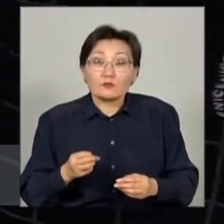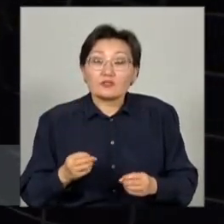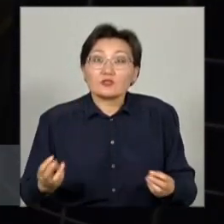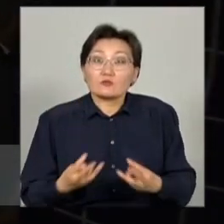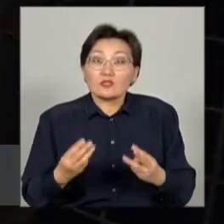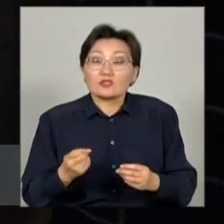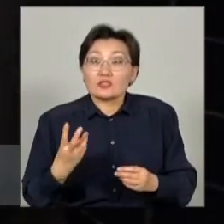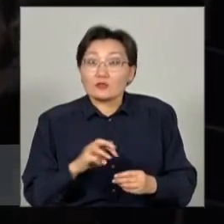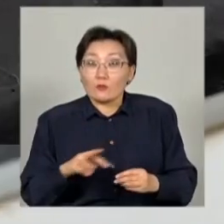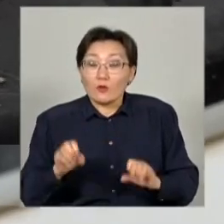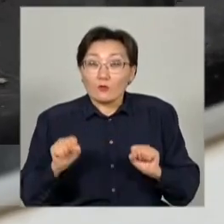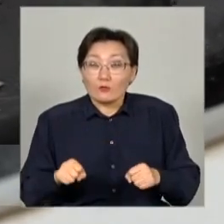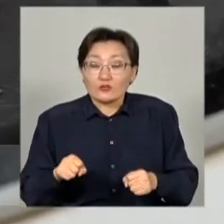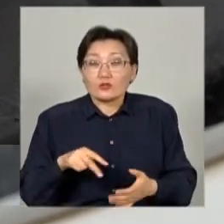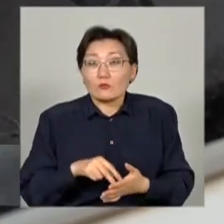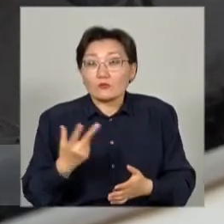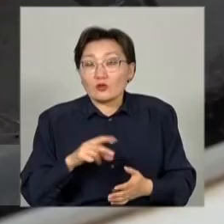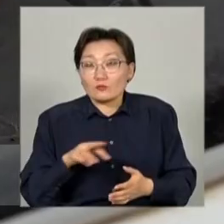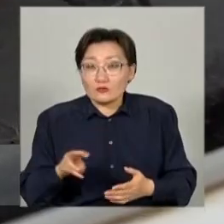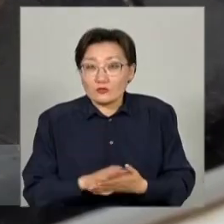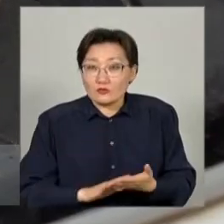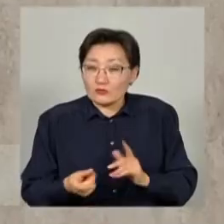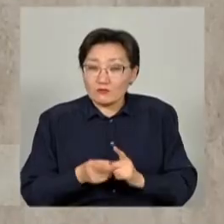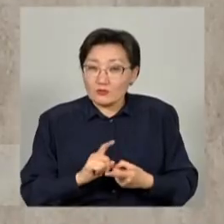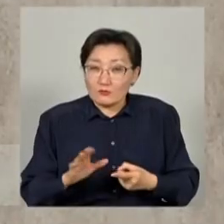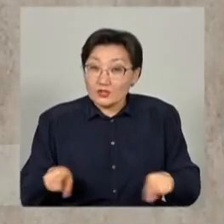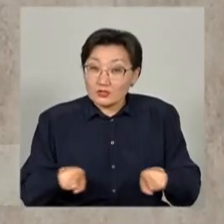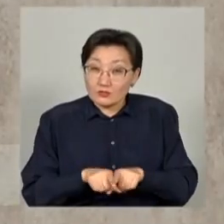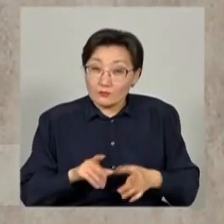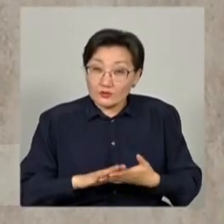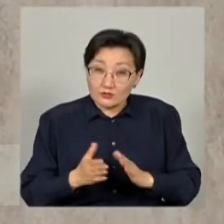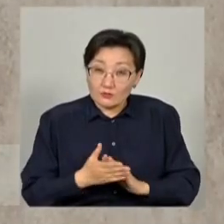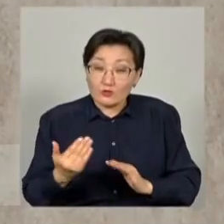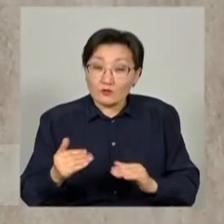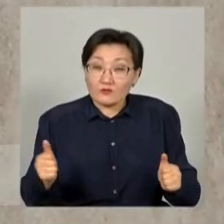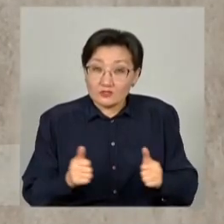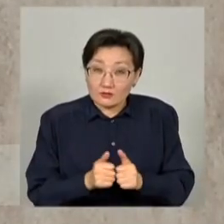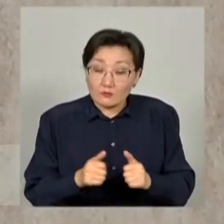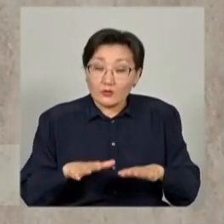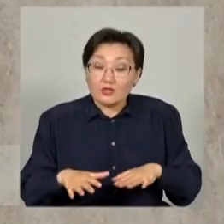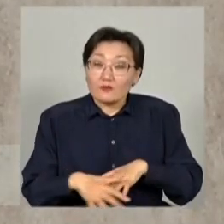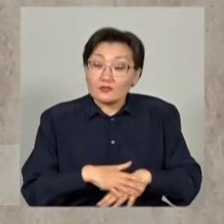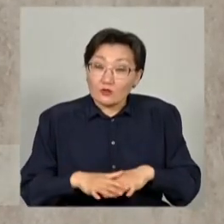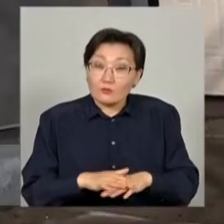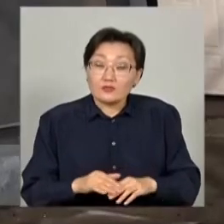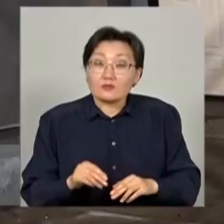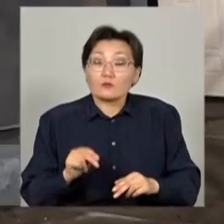несколько минут. Теперь может стоять на плите полчаса и ничего не меняется. Такая же ситуация и у ее соседей. Местные жители подозревают, что качество топлива